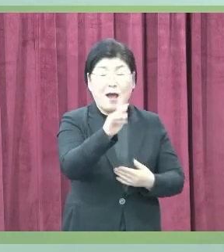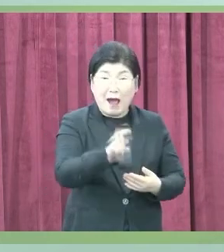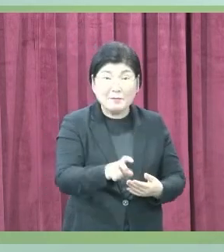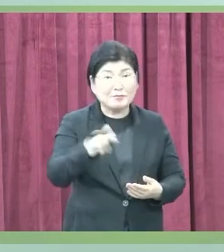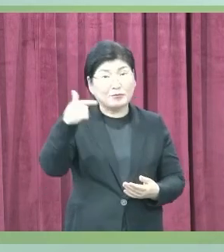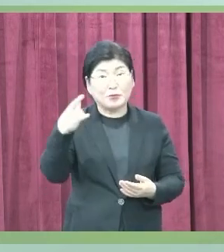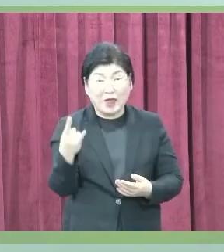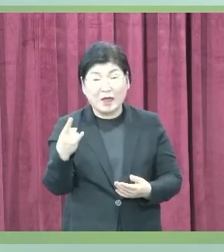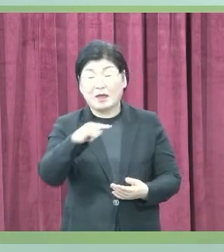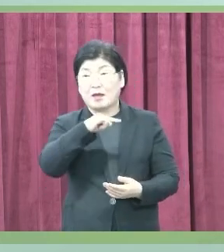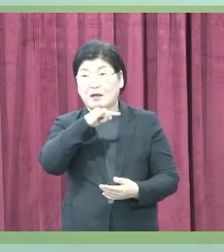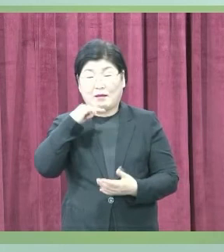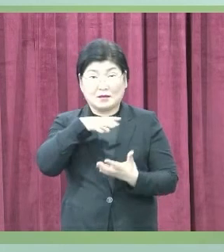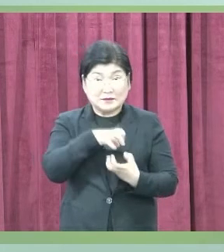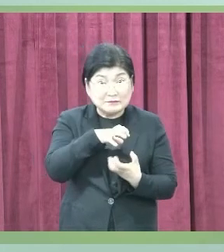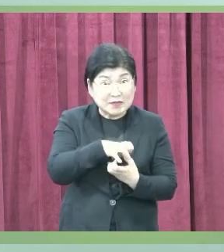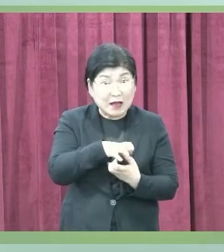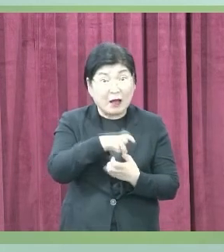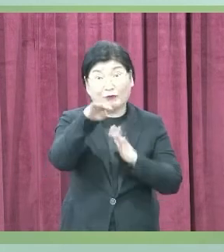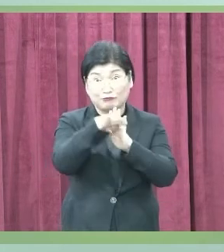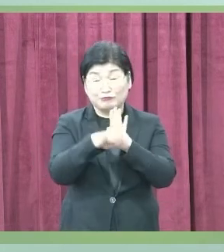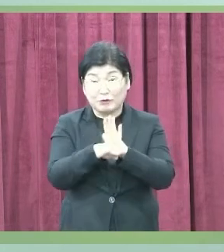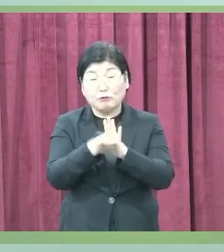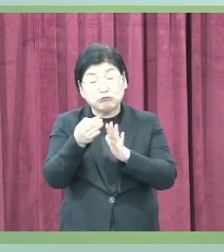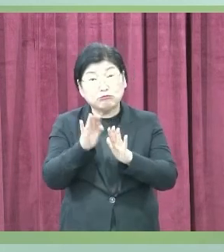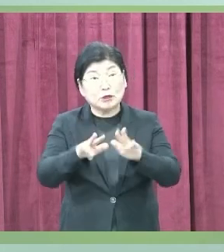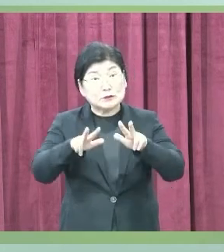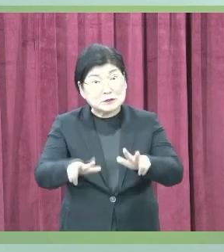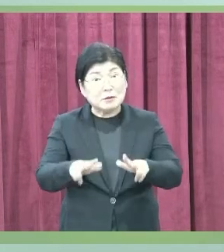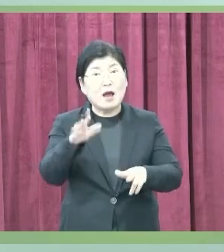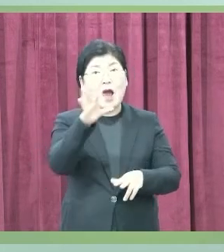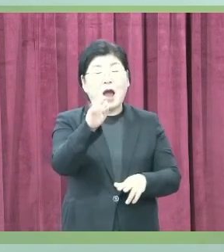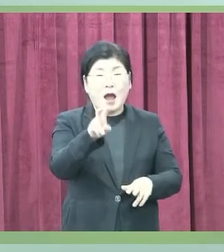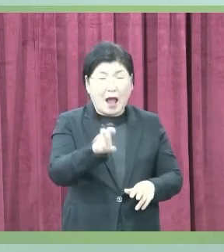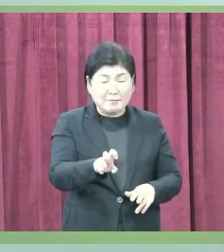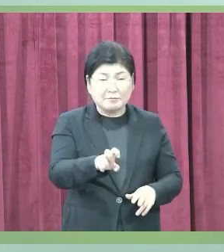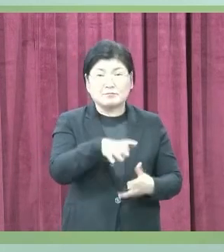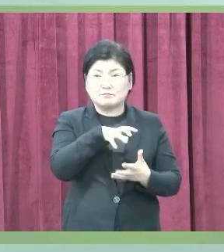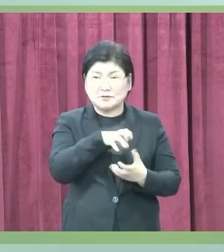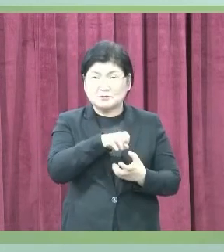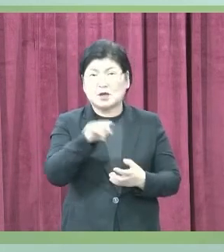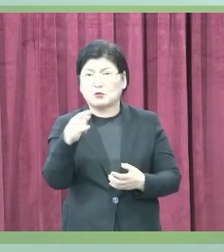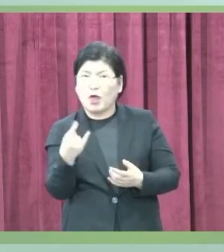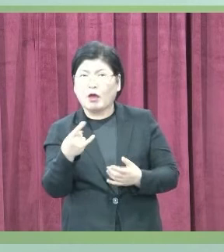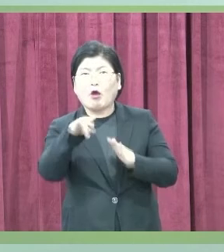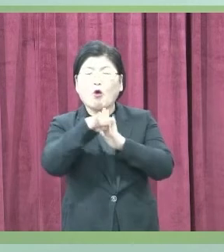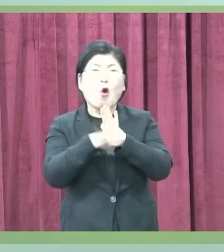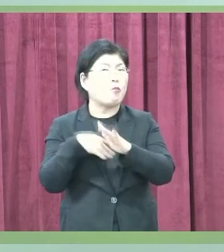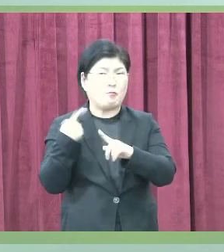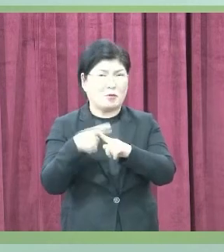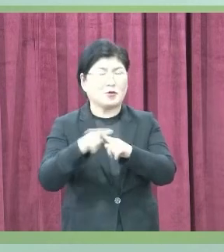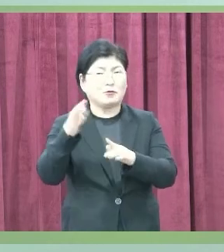뇌혈관, 심장이었거든요. 순서가. 근데 장애인도 암, 심장, 뇌혈관으로 바뀌었어요. 그렇고 일반